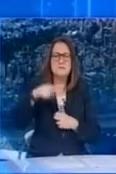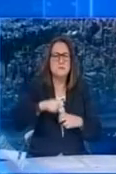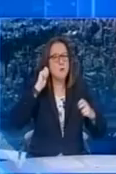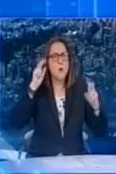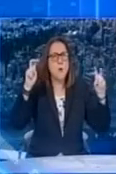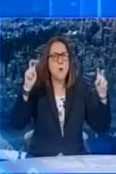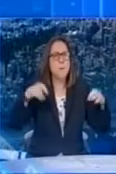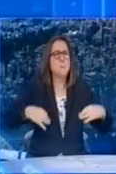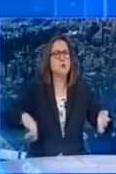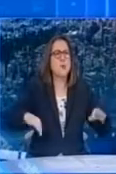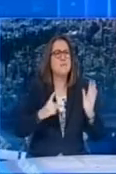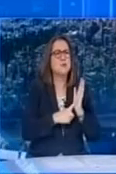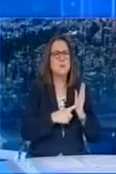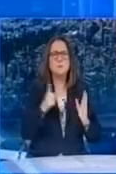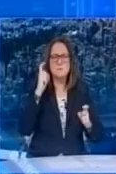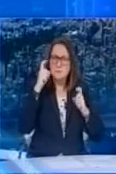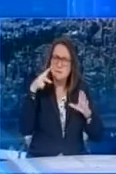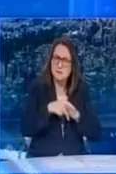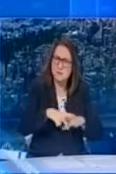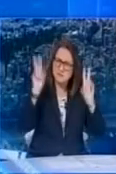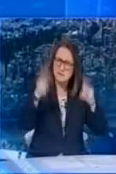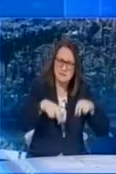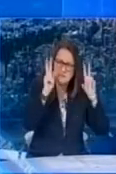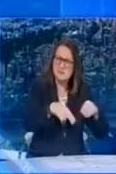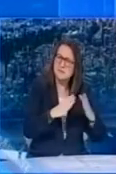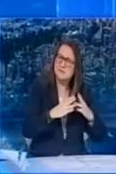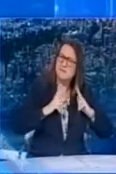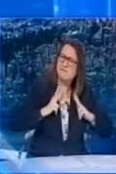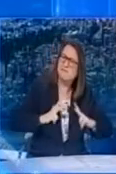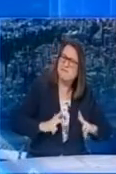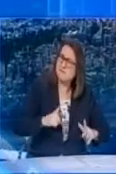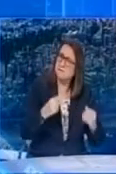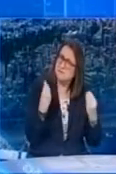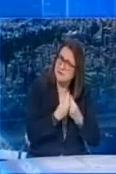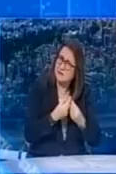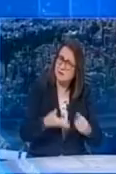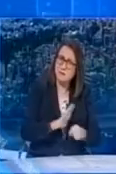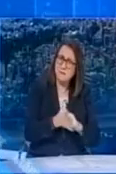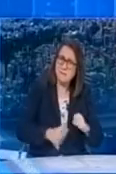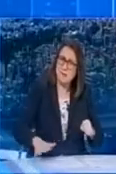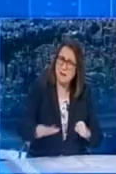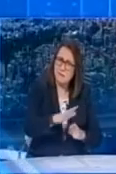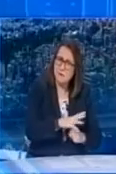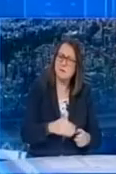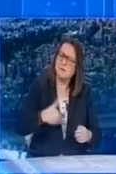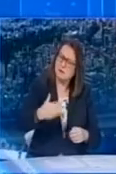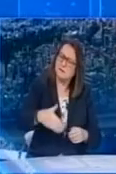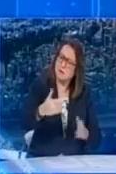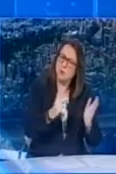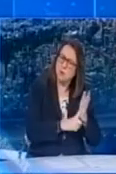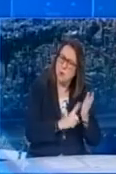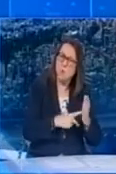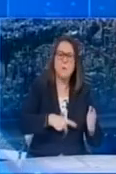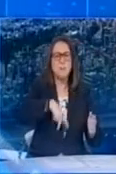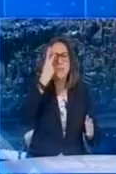φέρει για την κατάργηση εργασιακών δικαιωμάτων. Αυτό